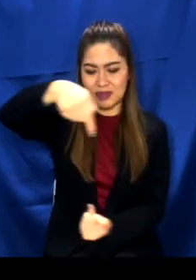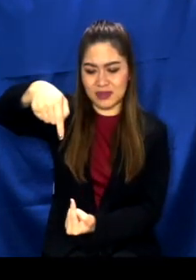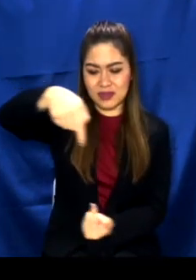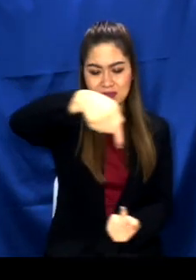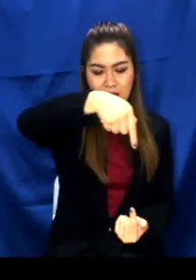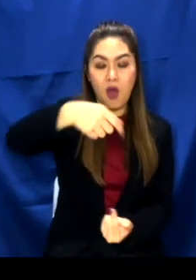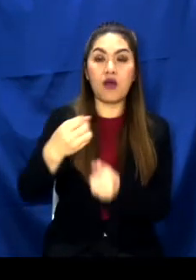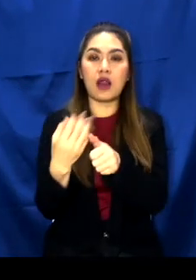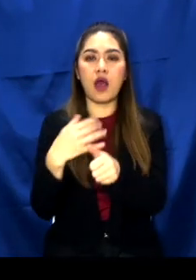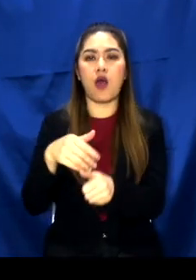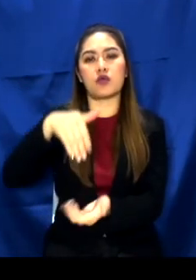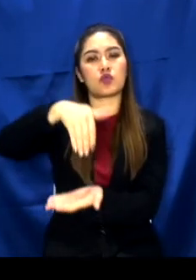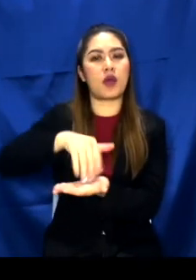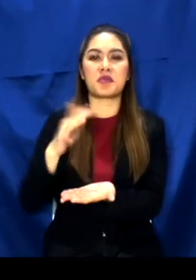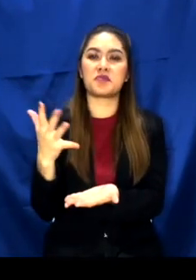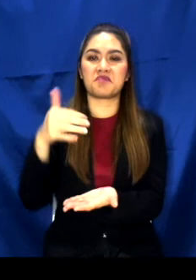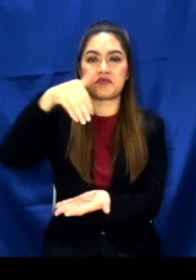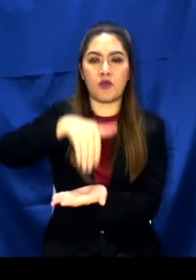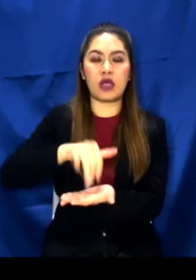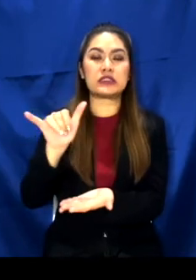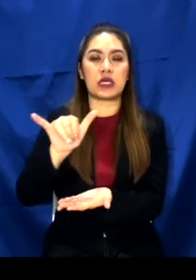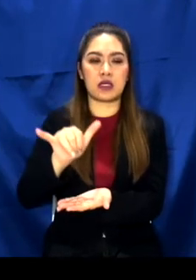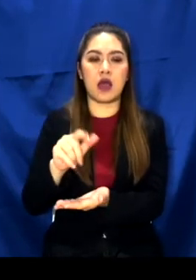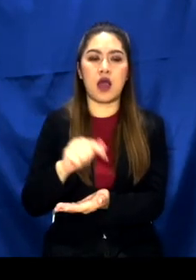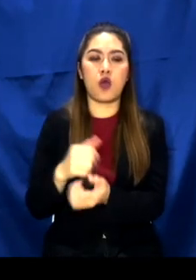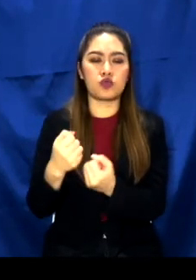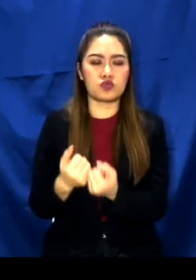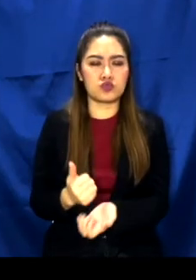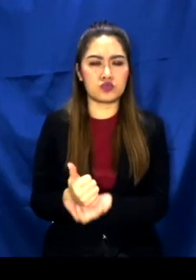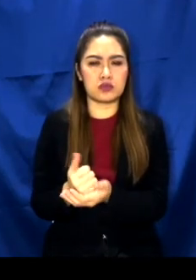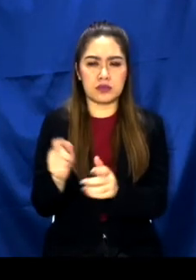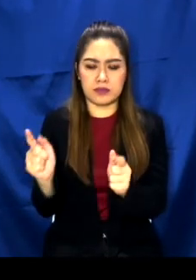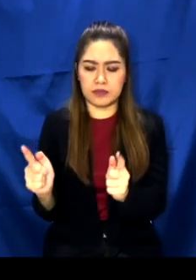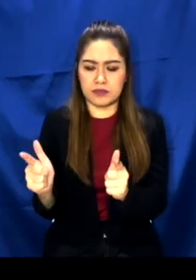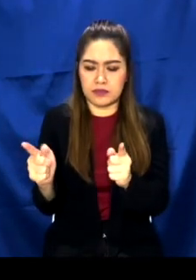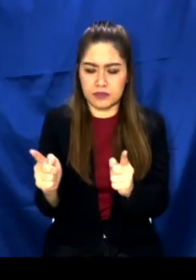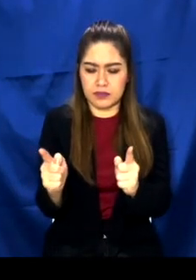กลางเห็นไหมคะจุดกึ่งกลางอยู่ตรงนี้เนี่ยเราก็จับค่อยๆกระเถิบเข้าไป